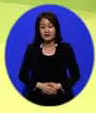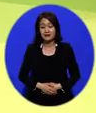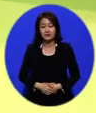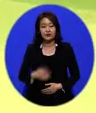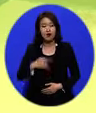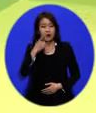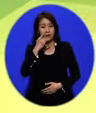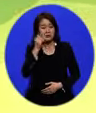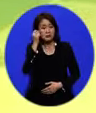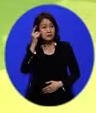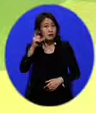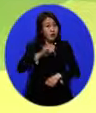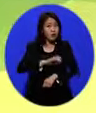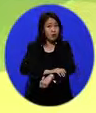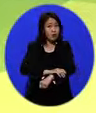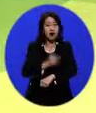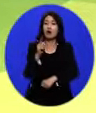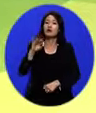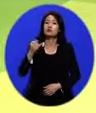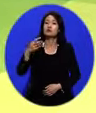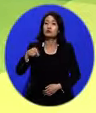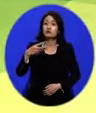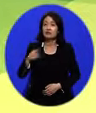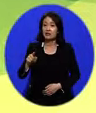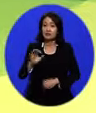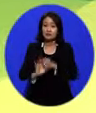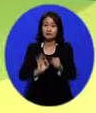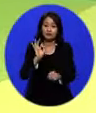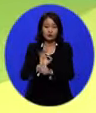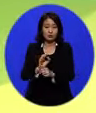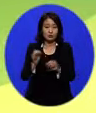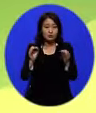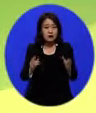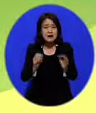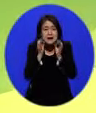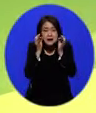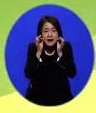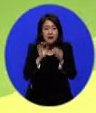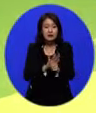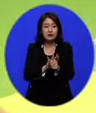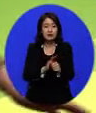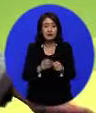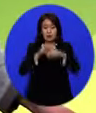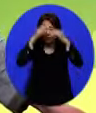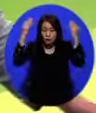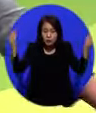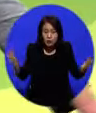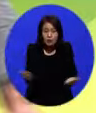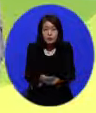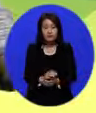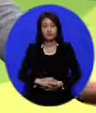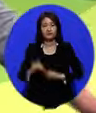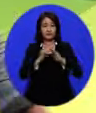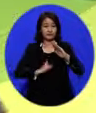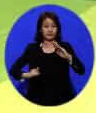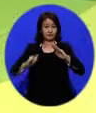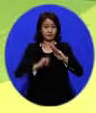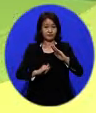정말 지혜로운 부모로서 하브르타로 10년 동안 좀 공을 들였으면 좋겠어요. 그래서 우리가 모두 우리